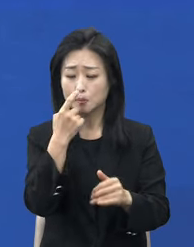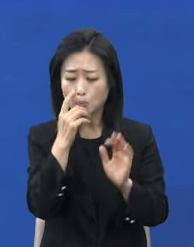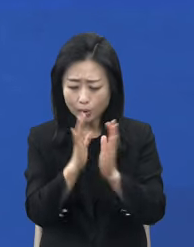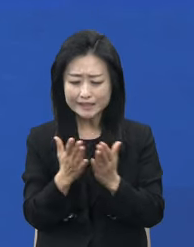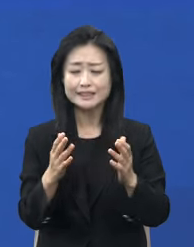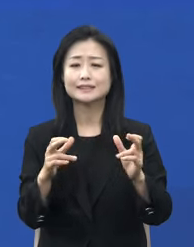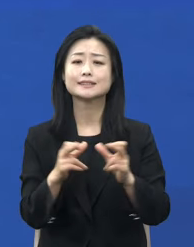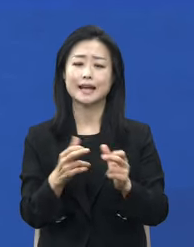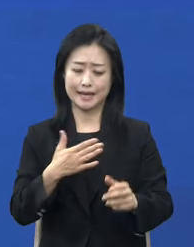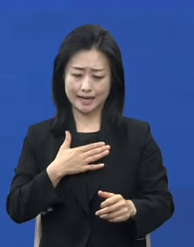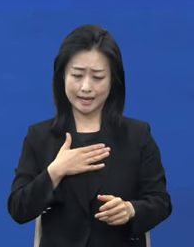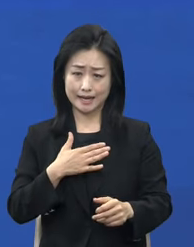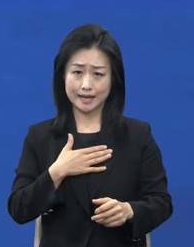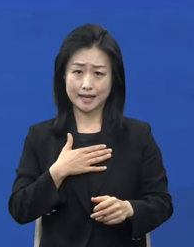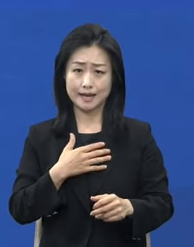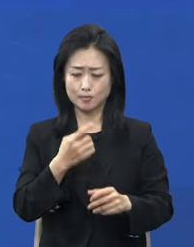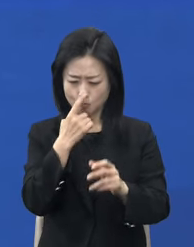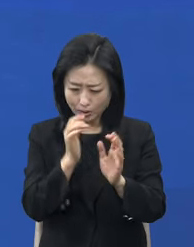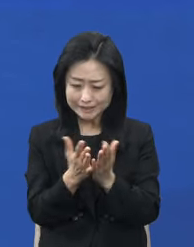장애인 당사자입니다.